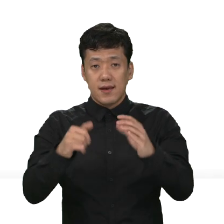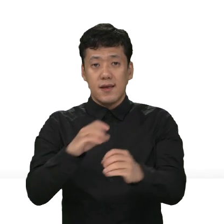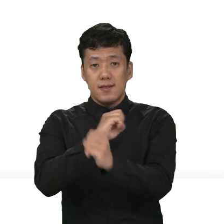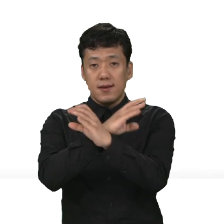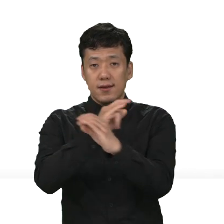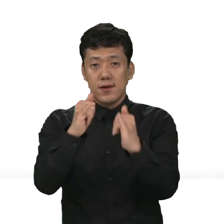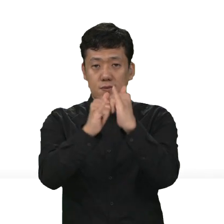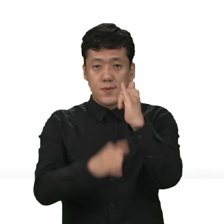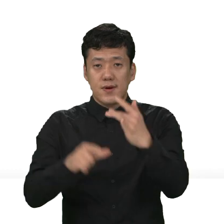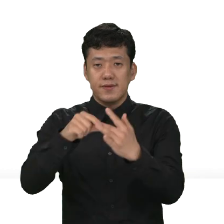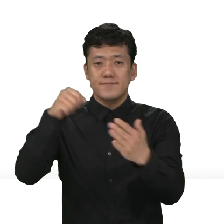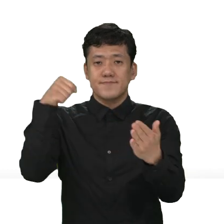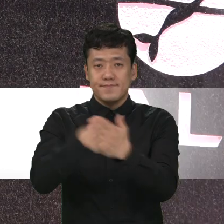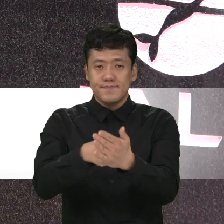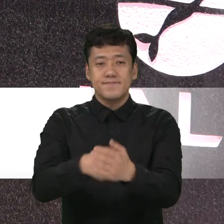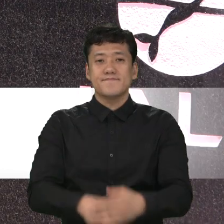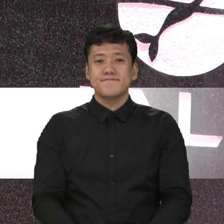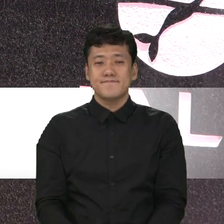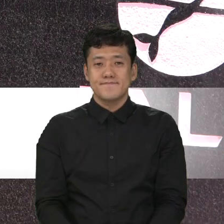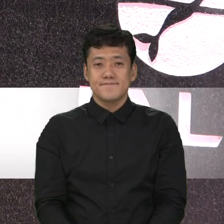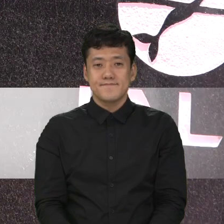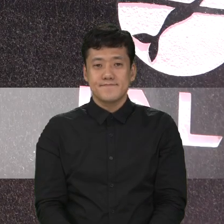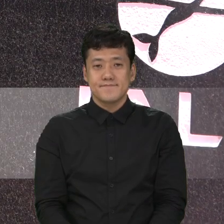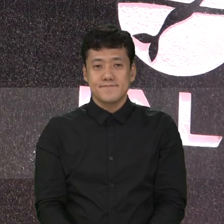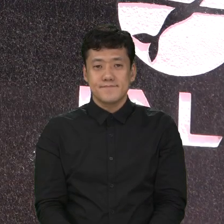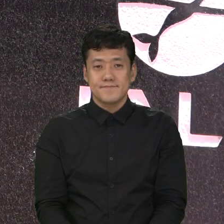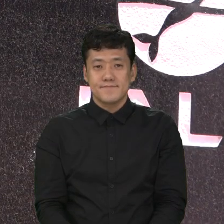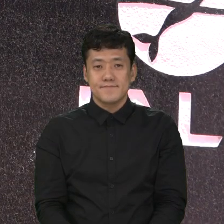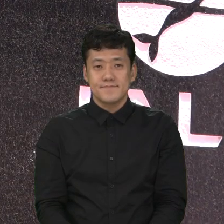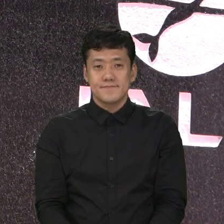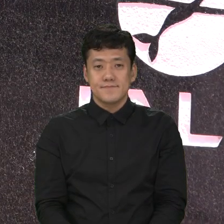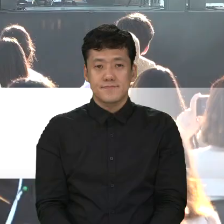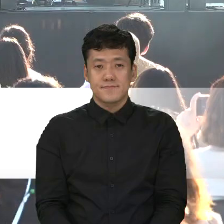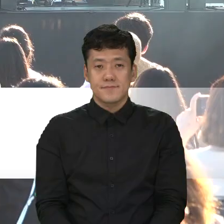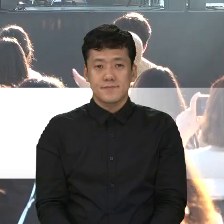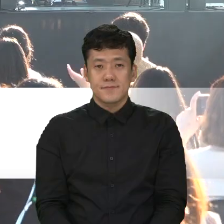올해 이 세계의 등대 유산으로 선정된 바 있습니다